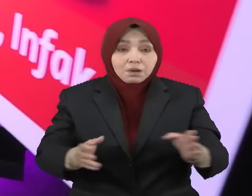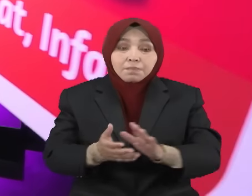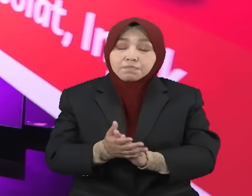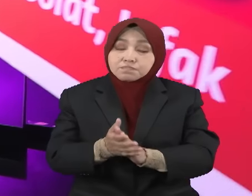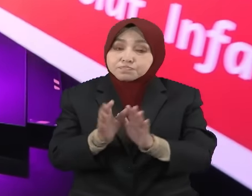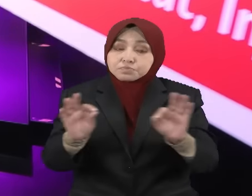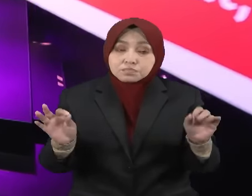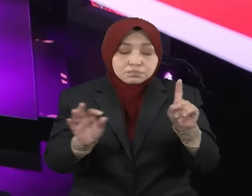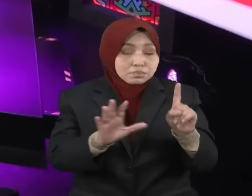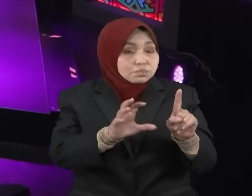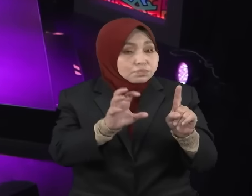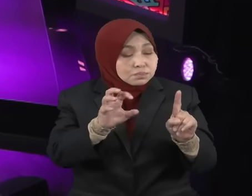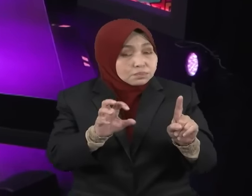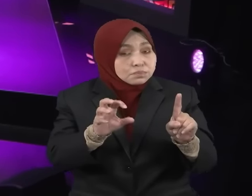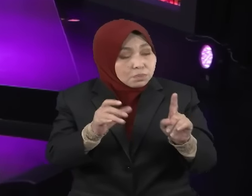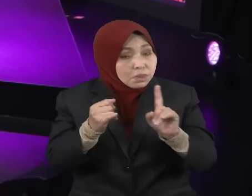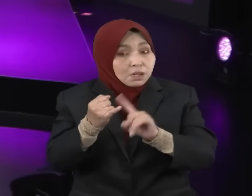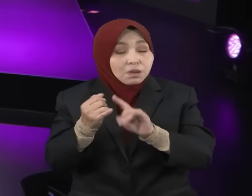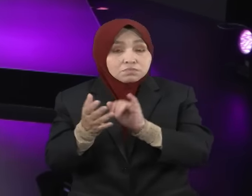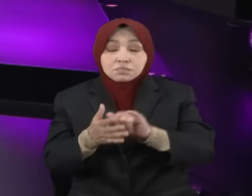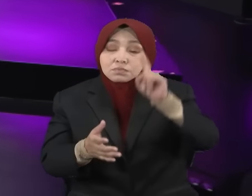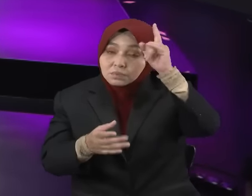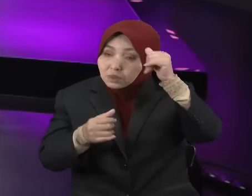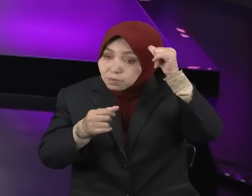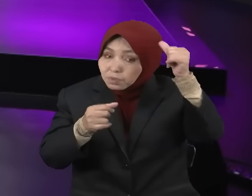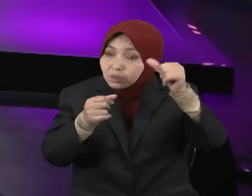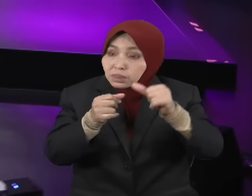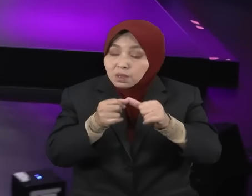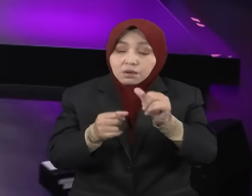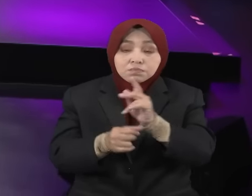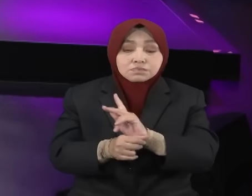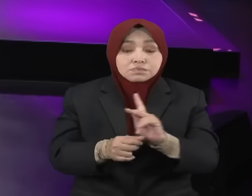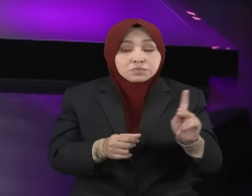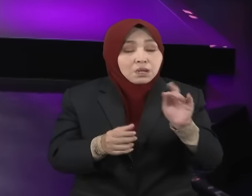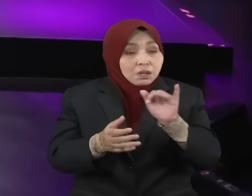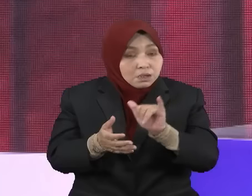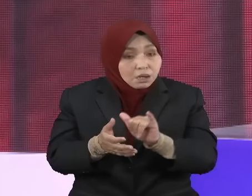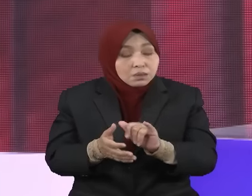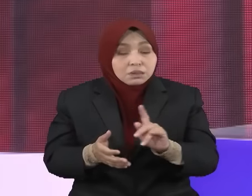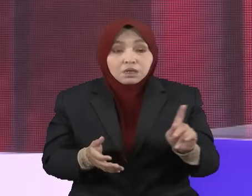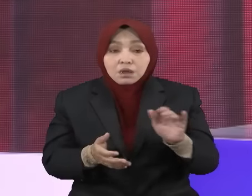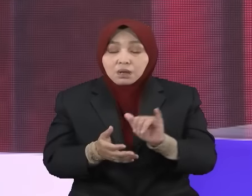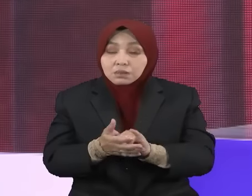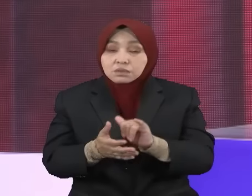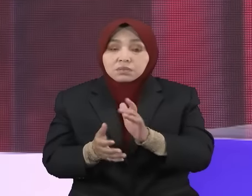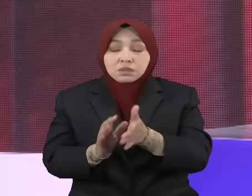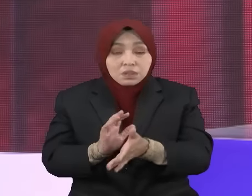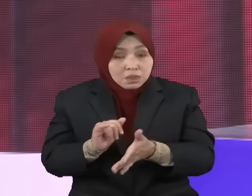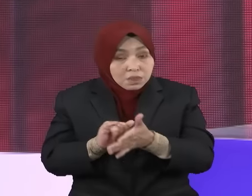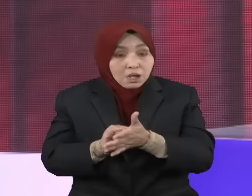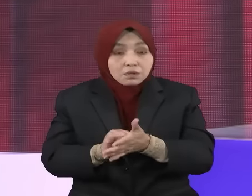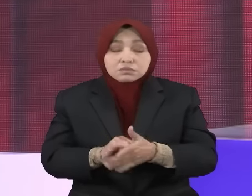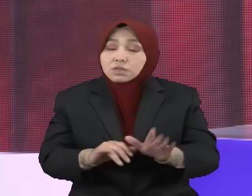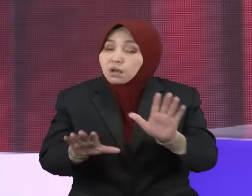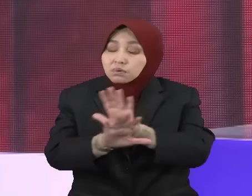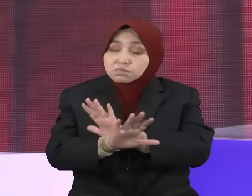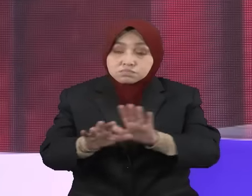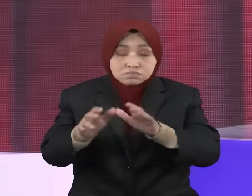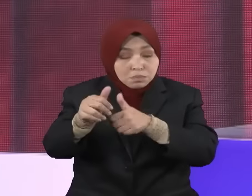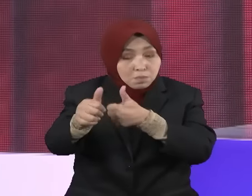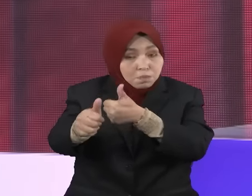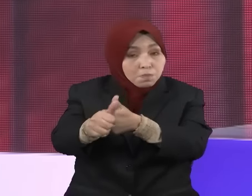ayat yang ke-150, di hujung itu Allah mengingatkan wala tattabi' ahwa alladhina kadzabu biayatina, jangan kamu